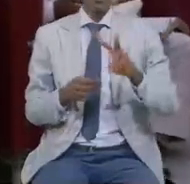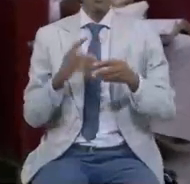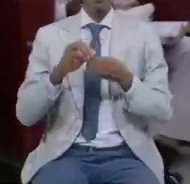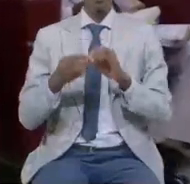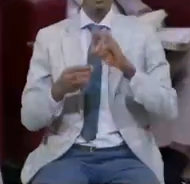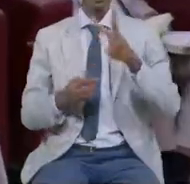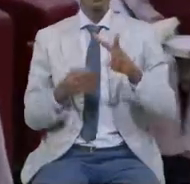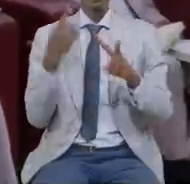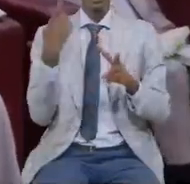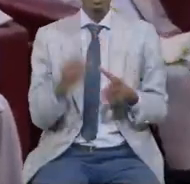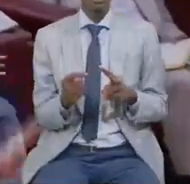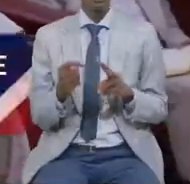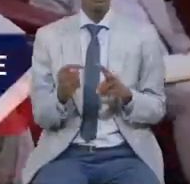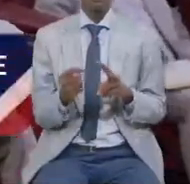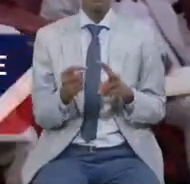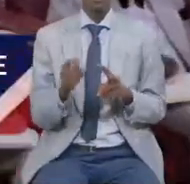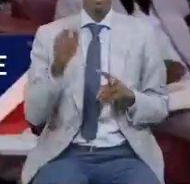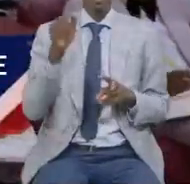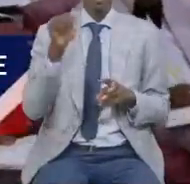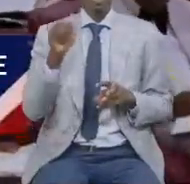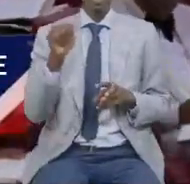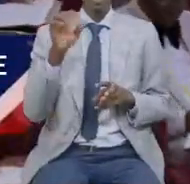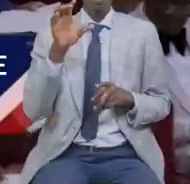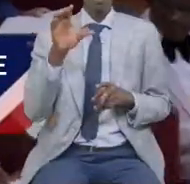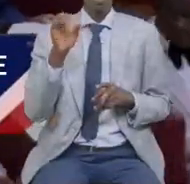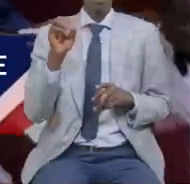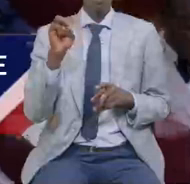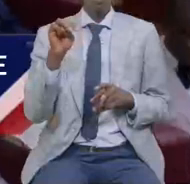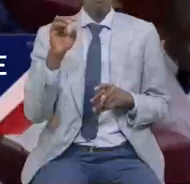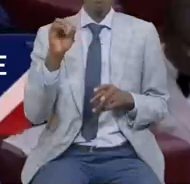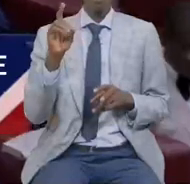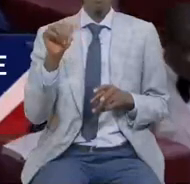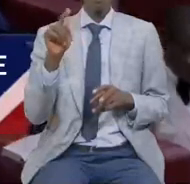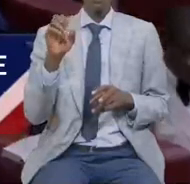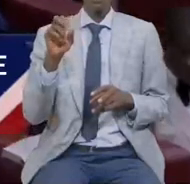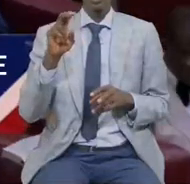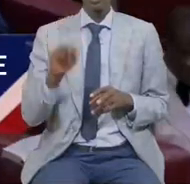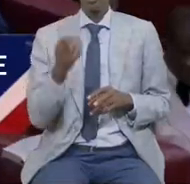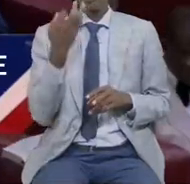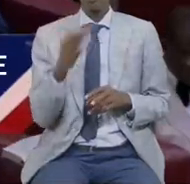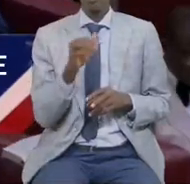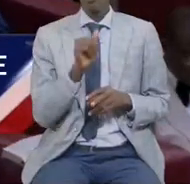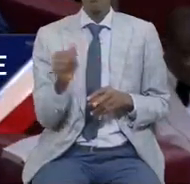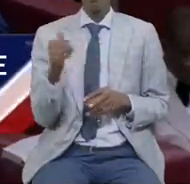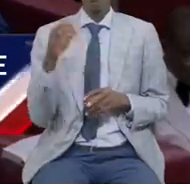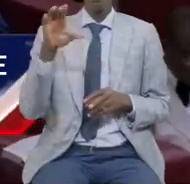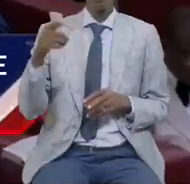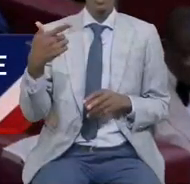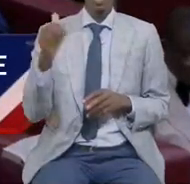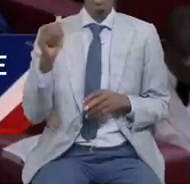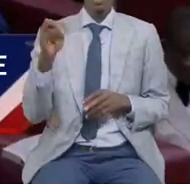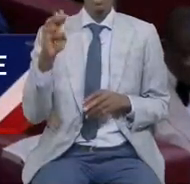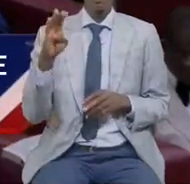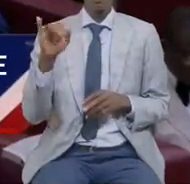Deuxième partie ici, c'est l'acceptation du jeu de compromission par le terrible